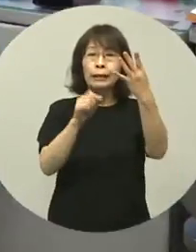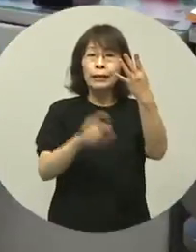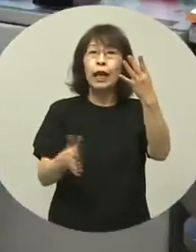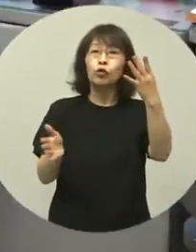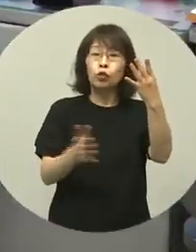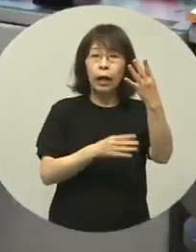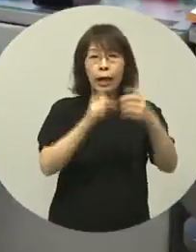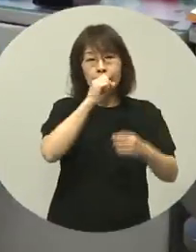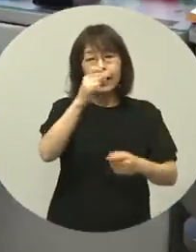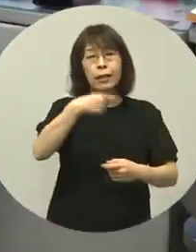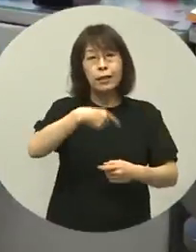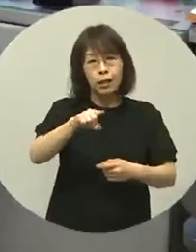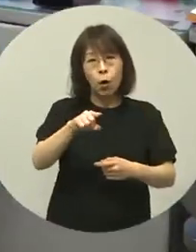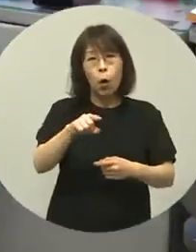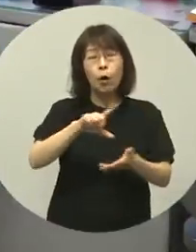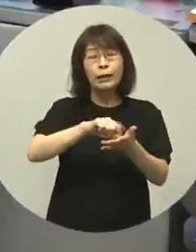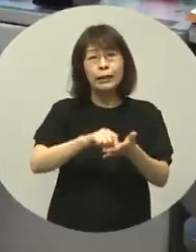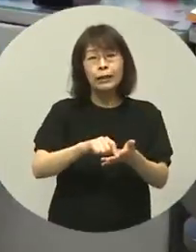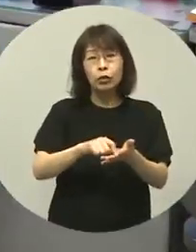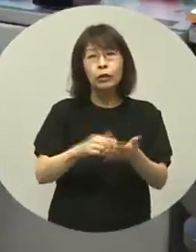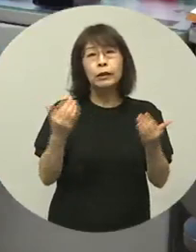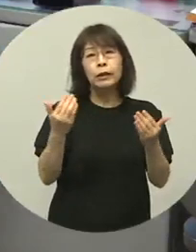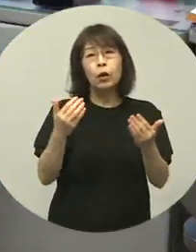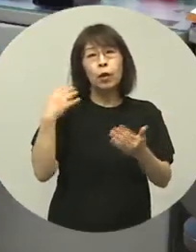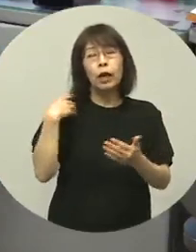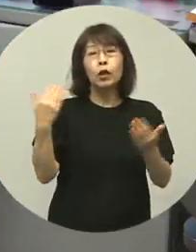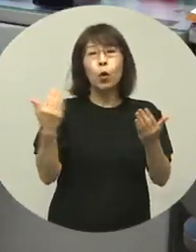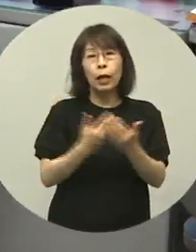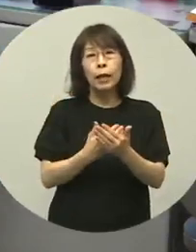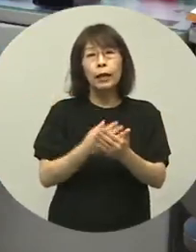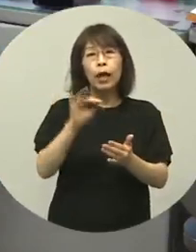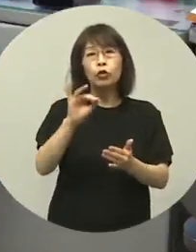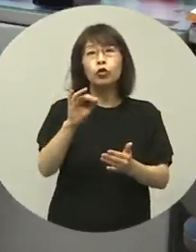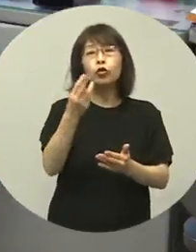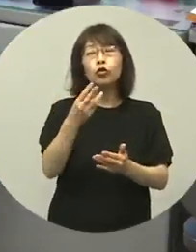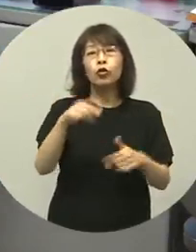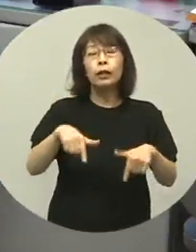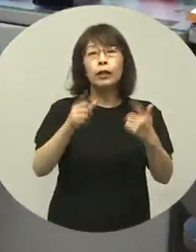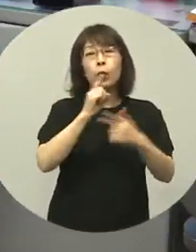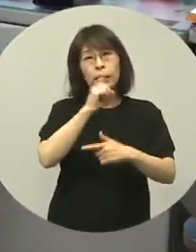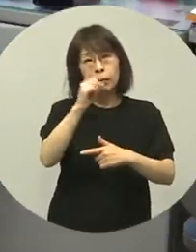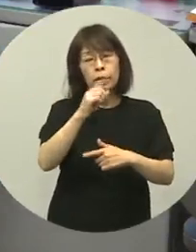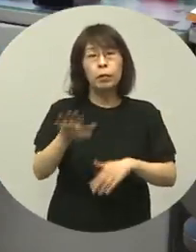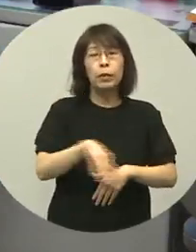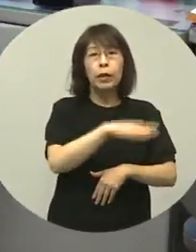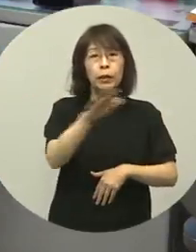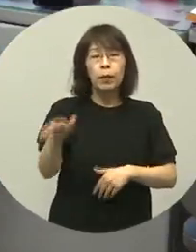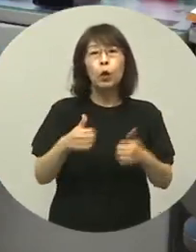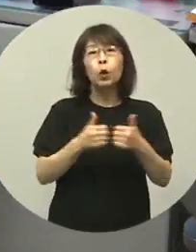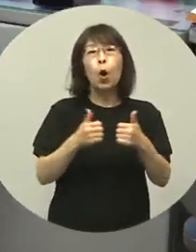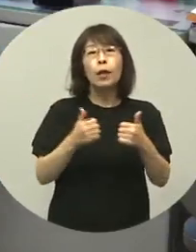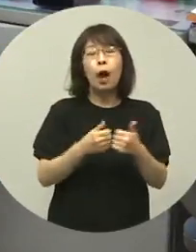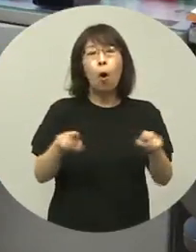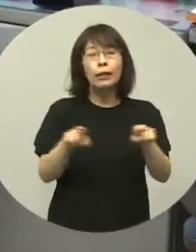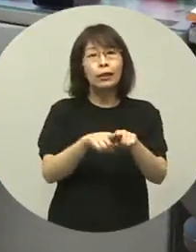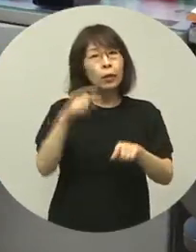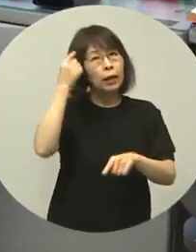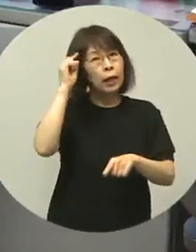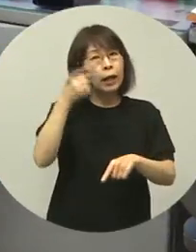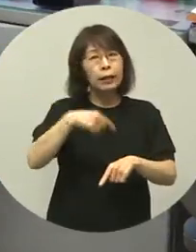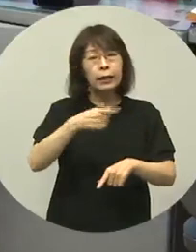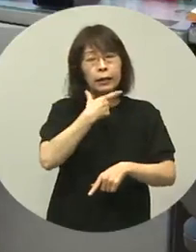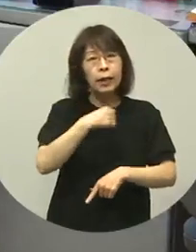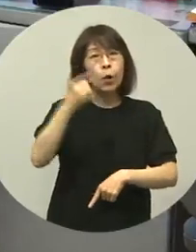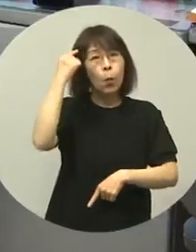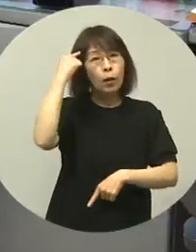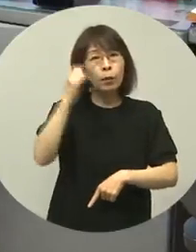業地区の担当となりました露木信春といいます。皆様のご相談を一緒に考えていきたいと思っております。よ